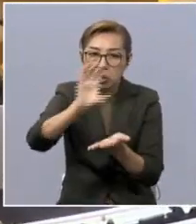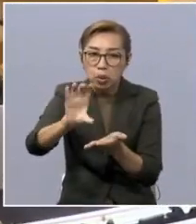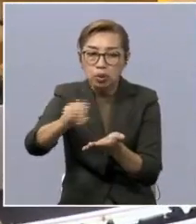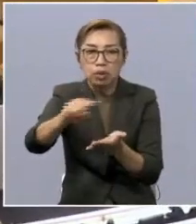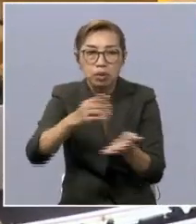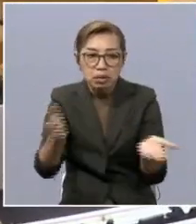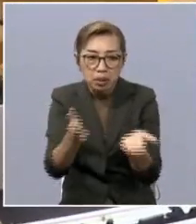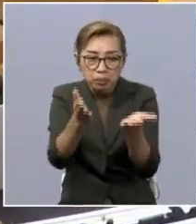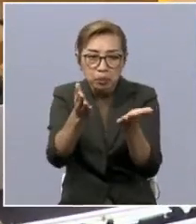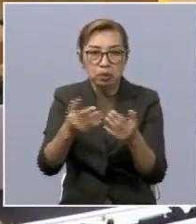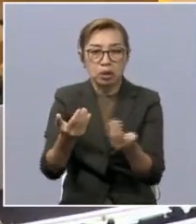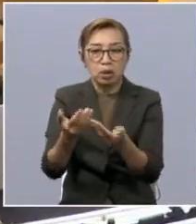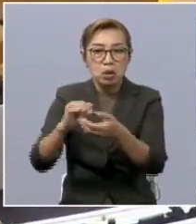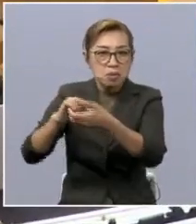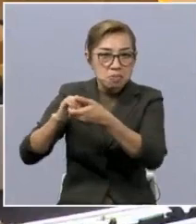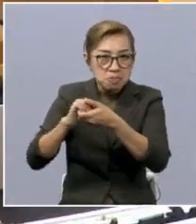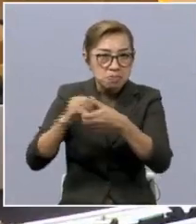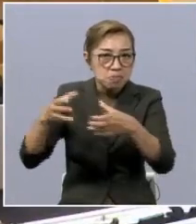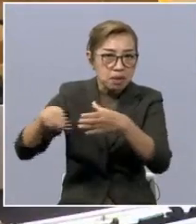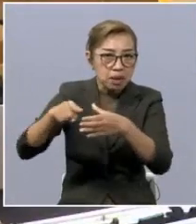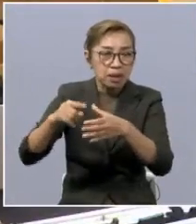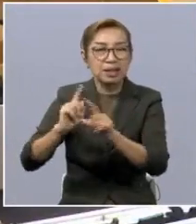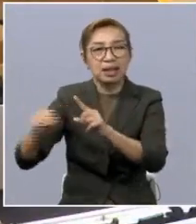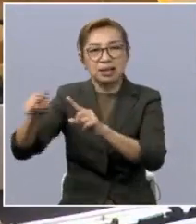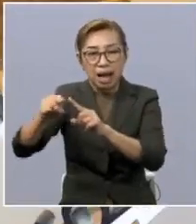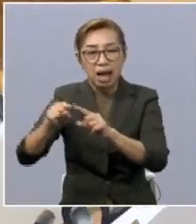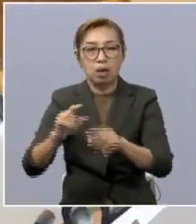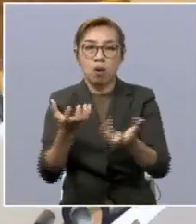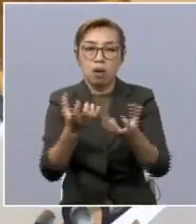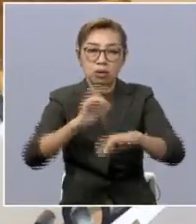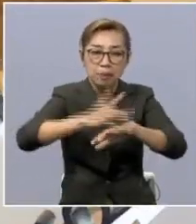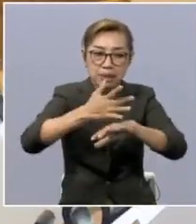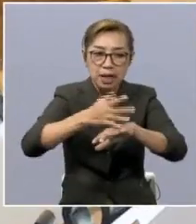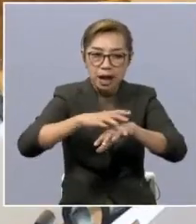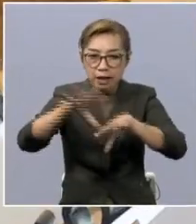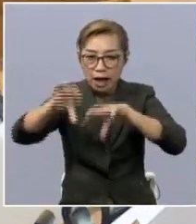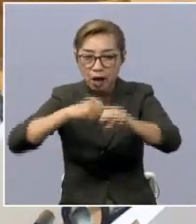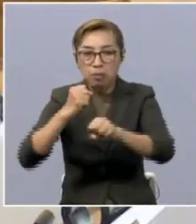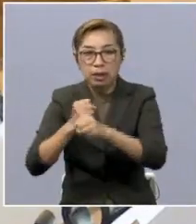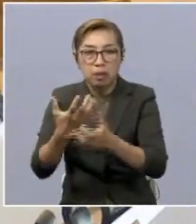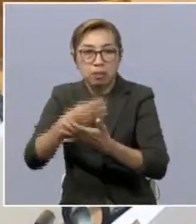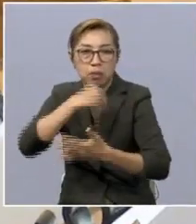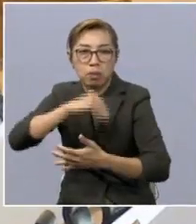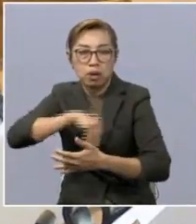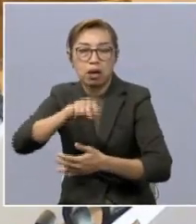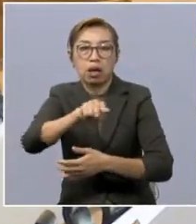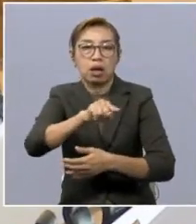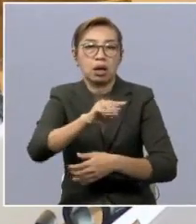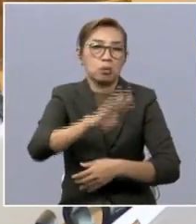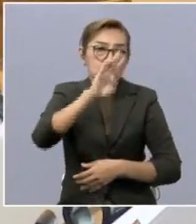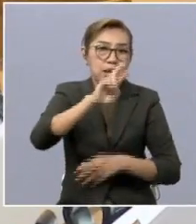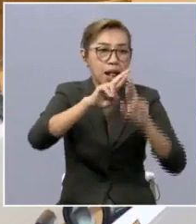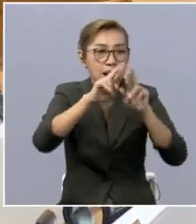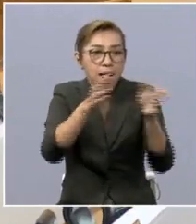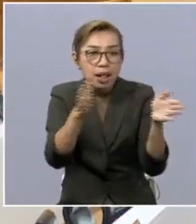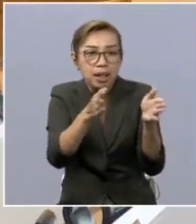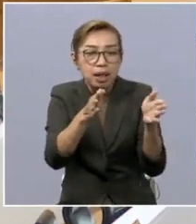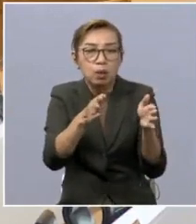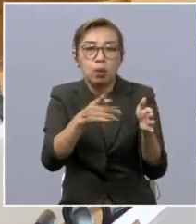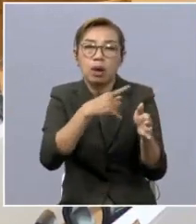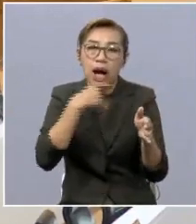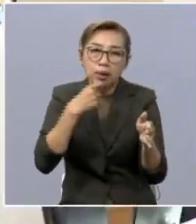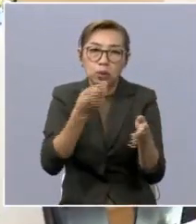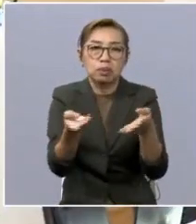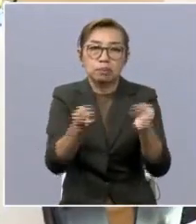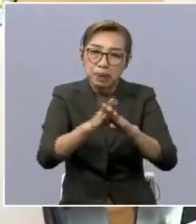มีการแสวงหาผลประโยชน์จากโครงการของรัฐและทรัพยากรธรรมชาติทำให้ผู้ประกอบการรายย่อยต้องปิดตัวเองไปจำนวนมากยังจะ